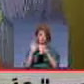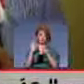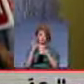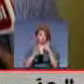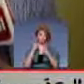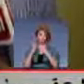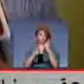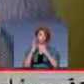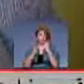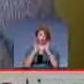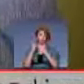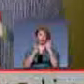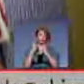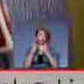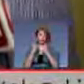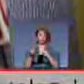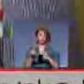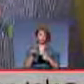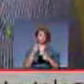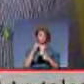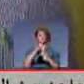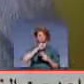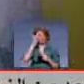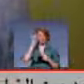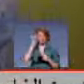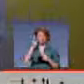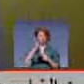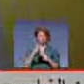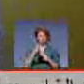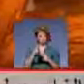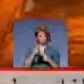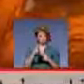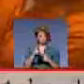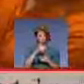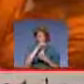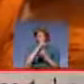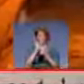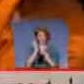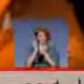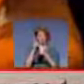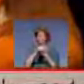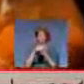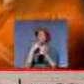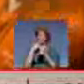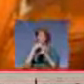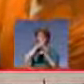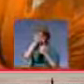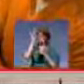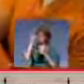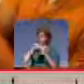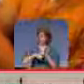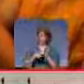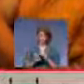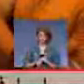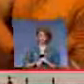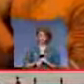شعب بيؤمن جدا يعني بالافكار اللي زي دي وبيسيطر عليه هذا الموضوع وموجود في القران طبعا ما كنتش مؤمن انا اللي